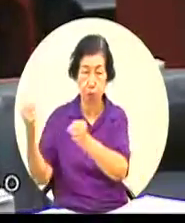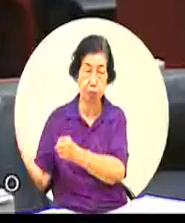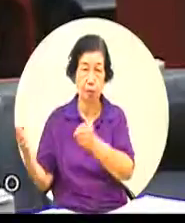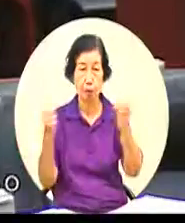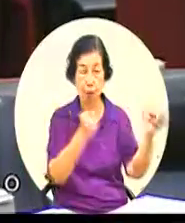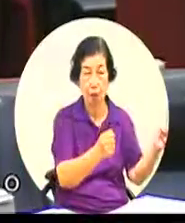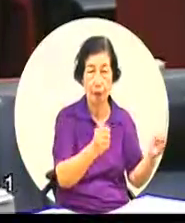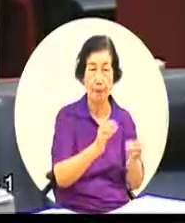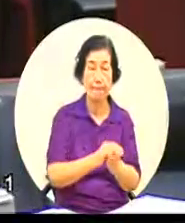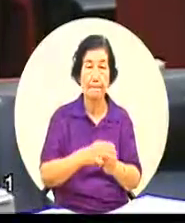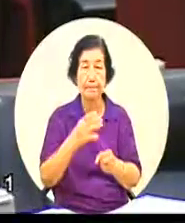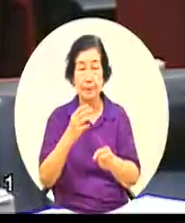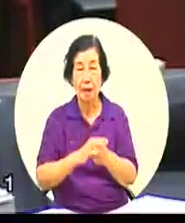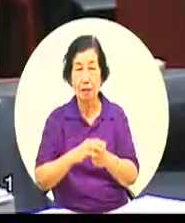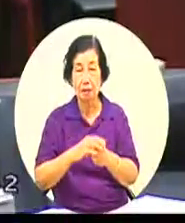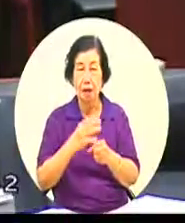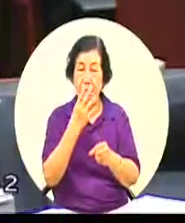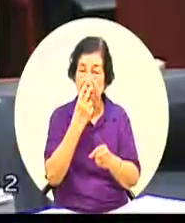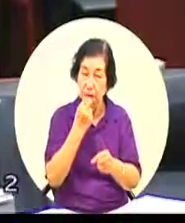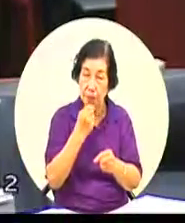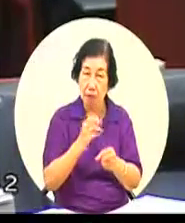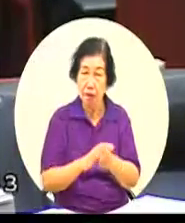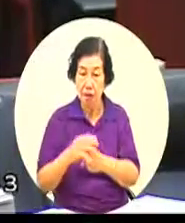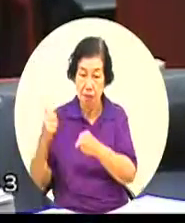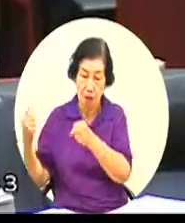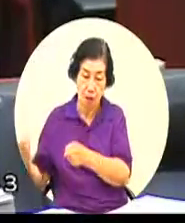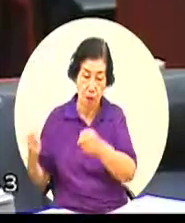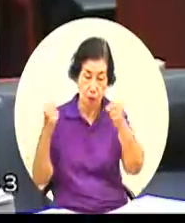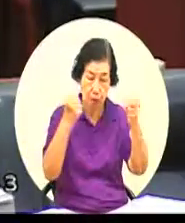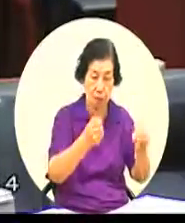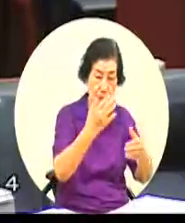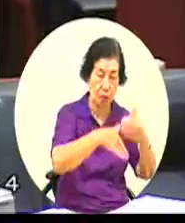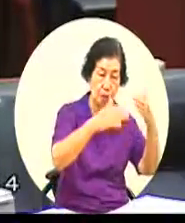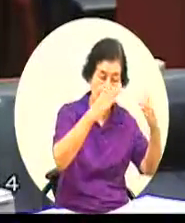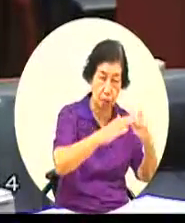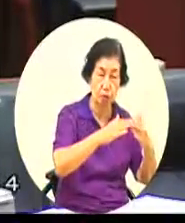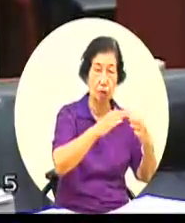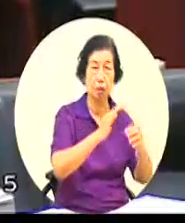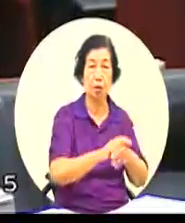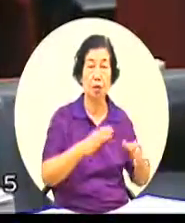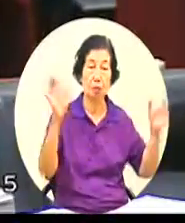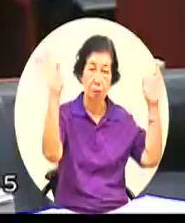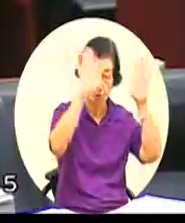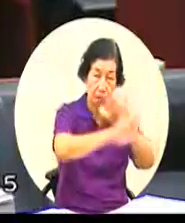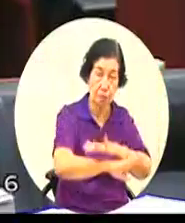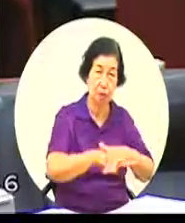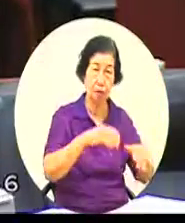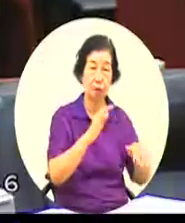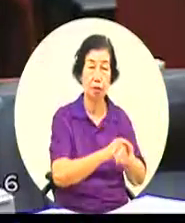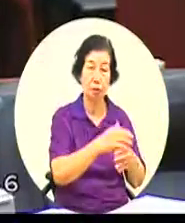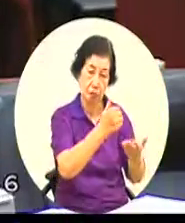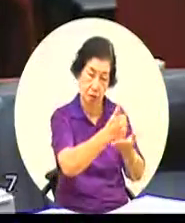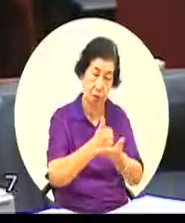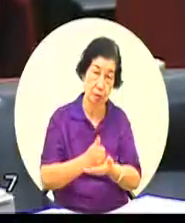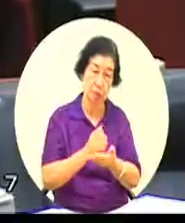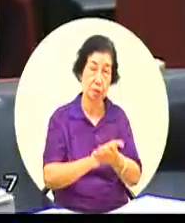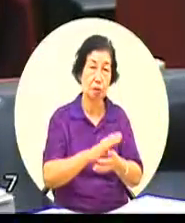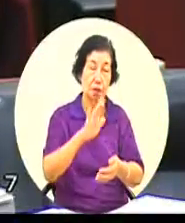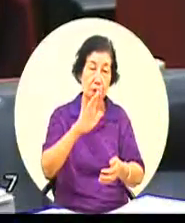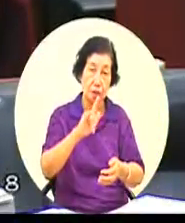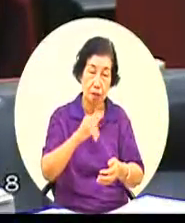甲伊载来学校，食衣住行拢甲伊包括好。暗时啊，佮拜托老师一个加强的辅